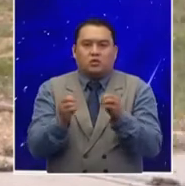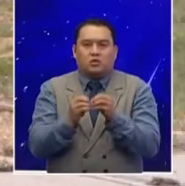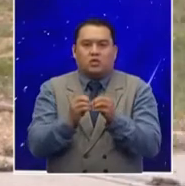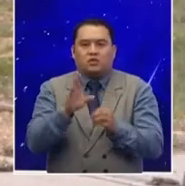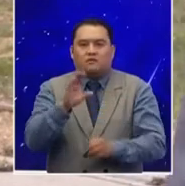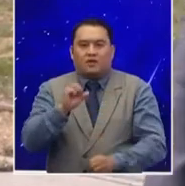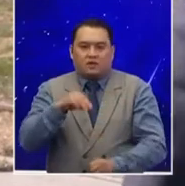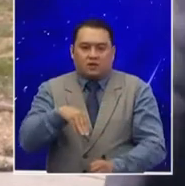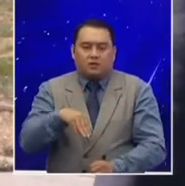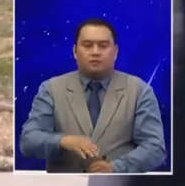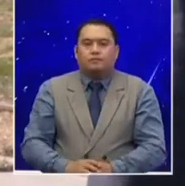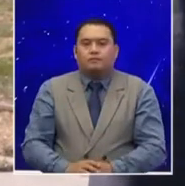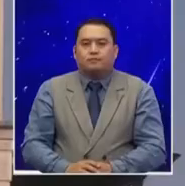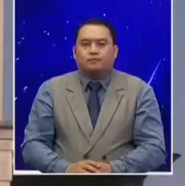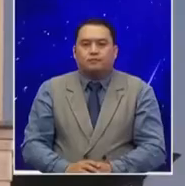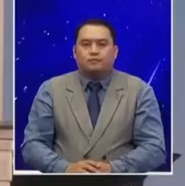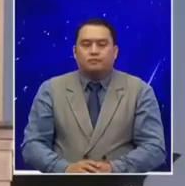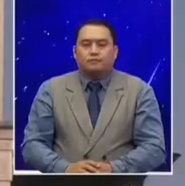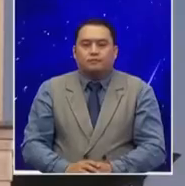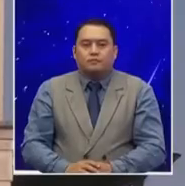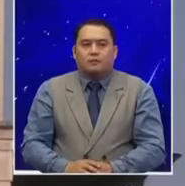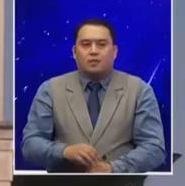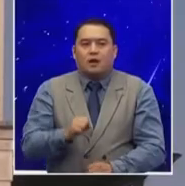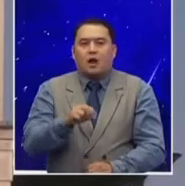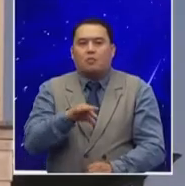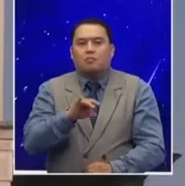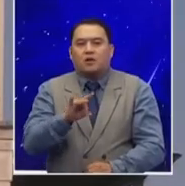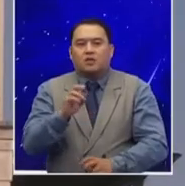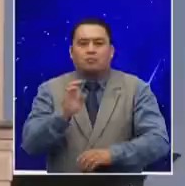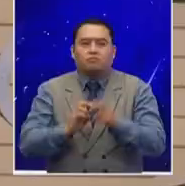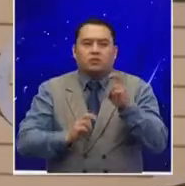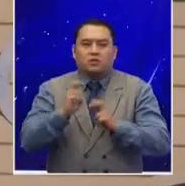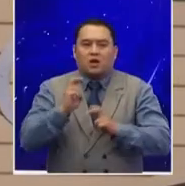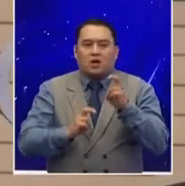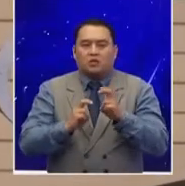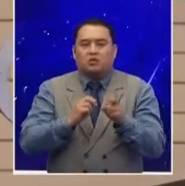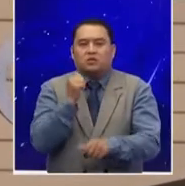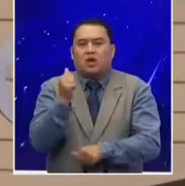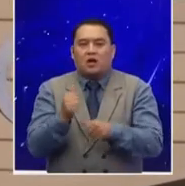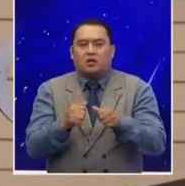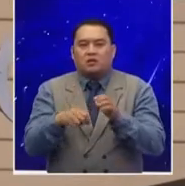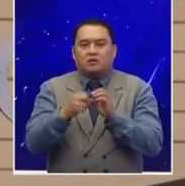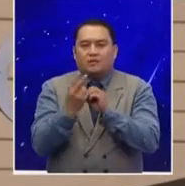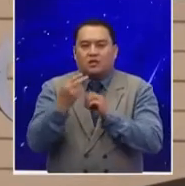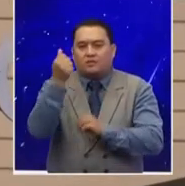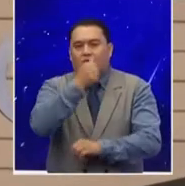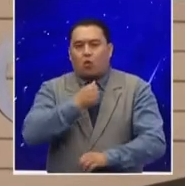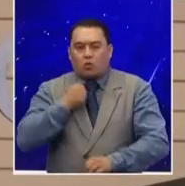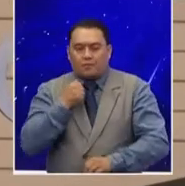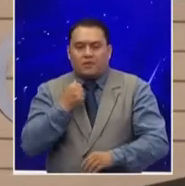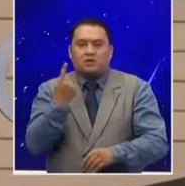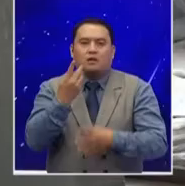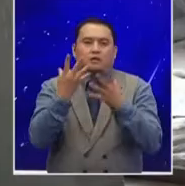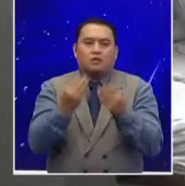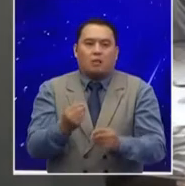мегаватт электроснабжения. ТОО «Акбарс» занимается производством сухих строительных смесей с 2012 года. За один